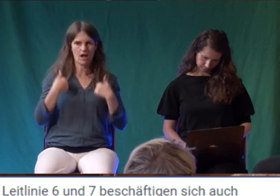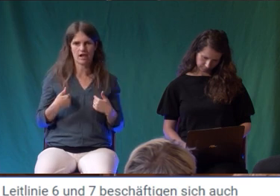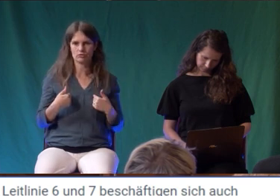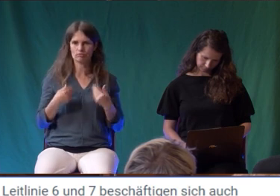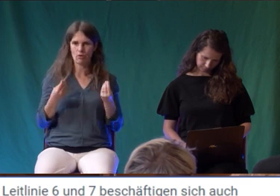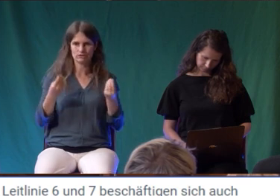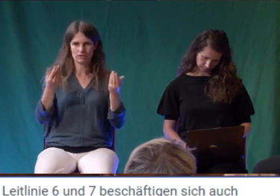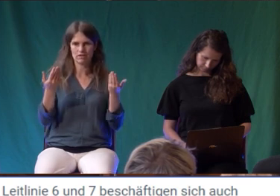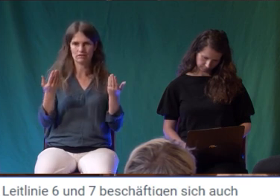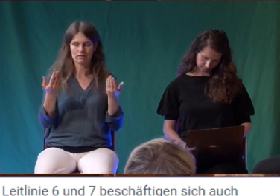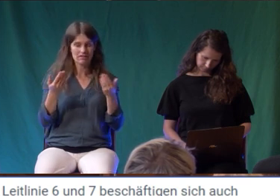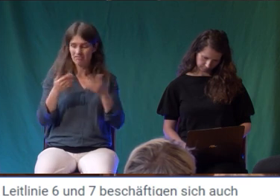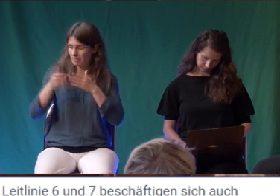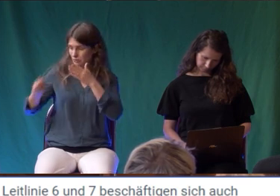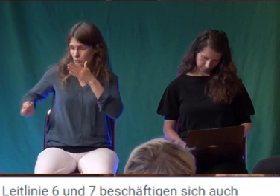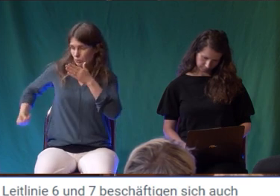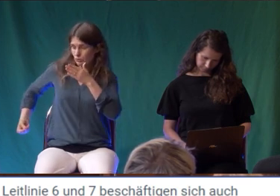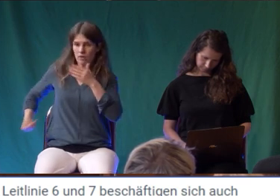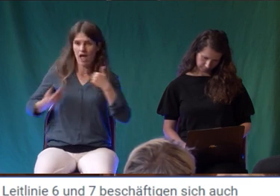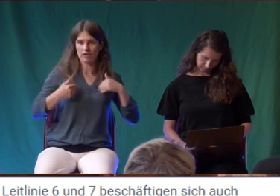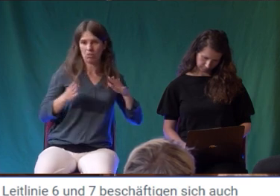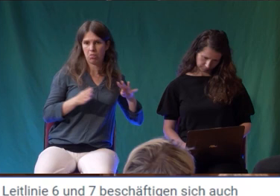Basis von allem ist